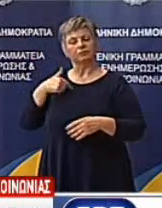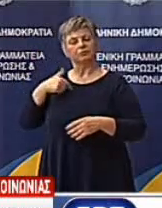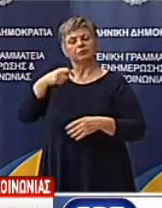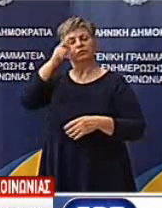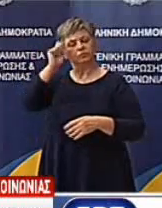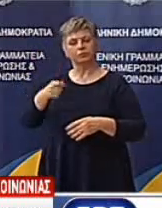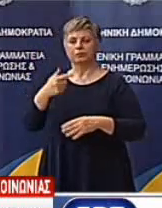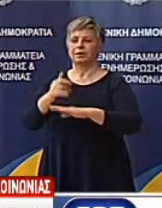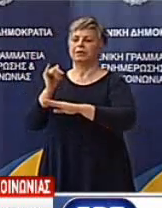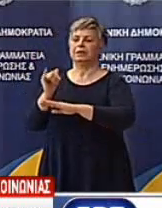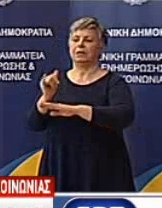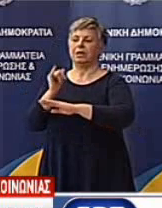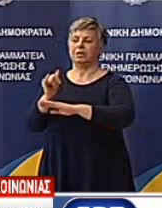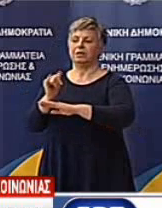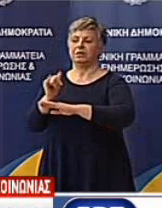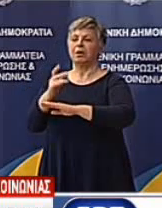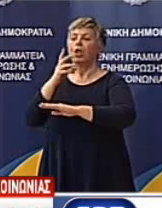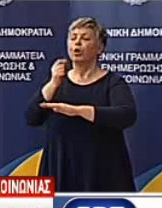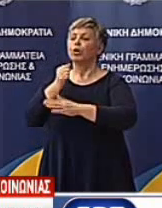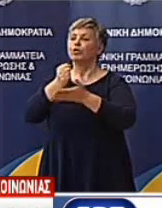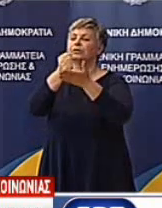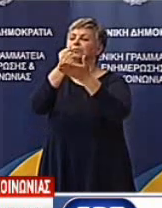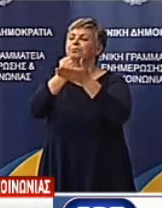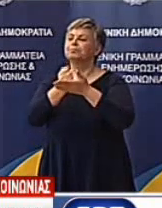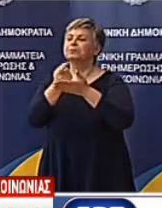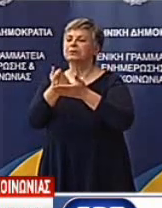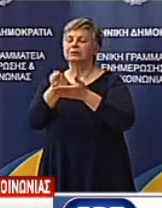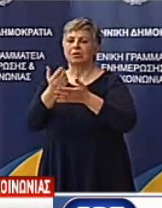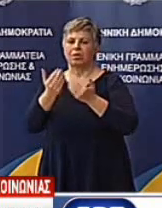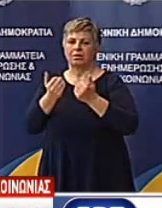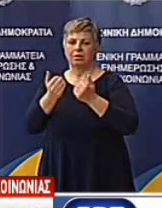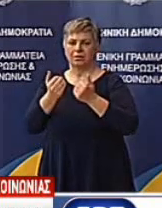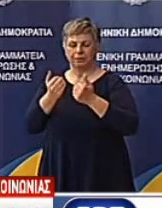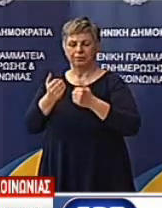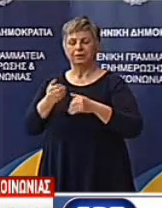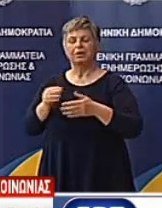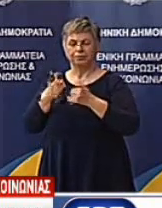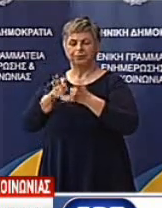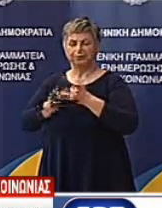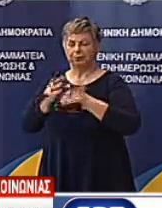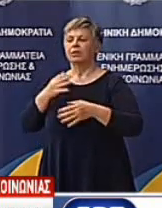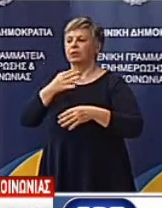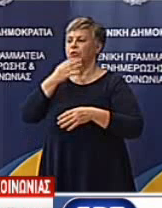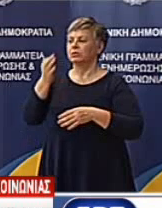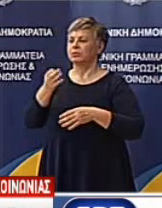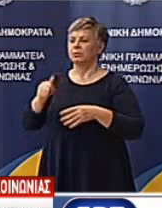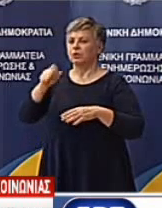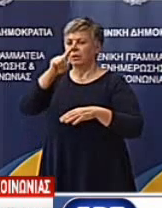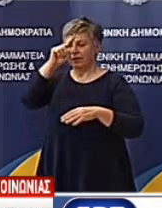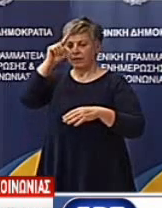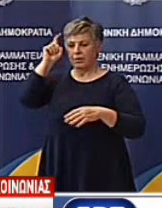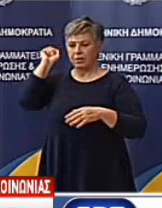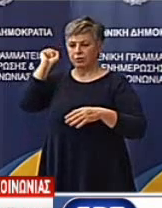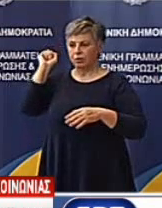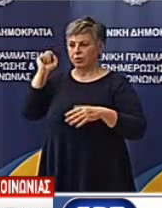των οποίων και αυτό που σας ανέφερα με τα χρήματα. Είναι επίσης δύσκολο, ξέρετε, την ίδια ώρα που προσπαθείς να σώσεις